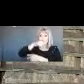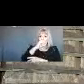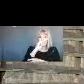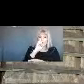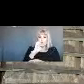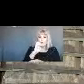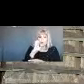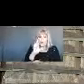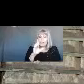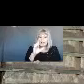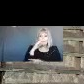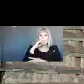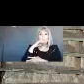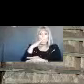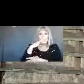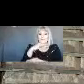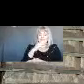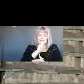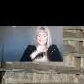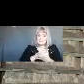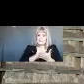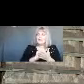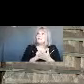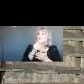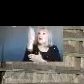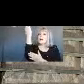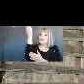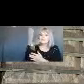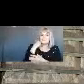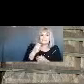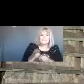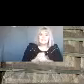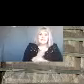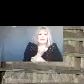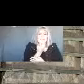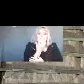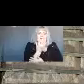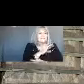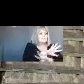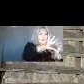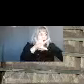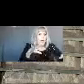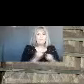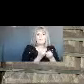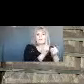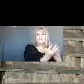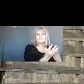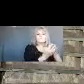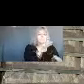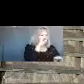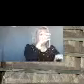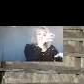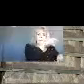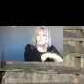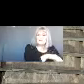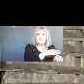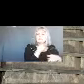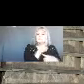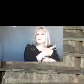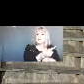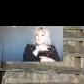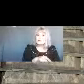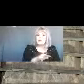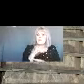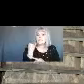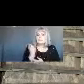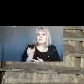is wat die profeet Joël geskryf het. God het gesê, hy gaan sy gees vir alle mense gee. En toe